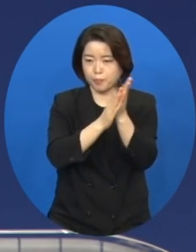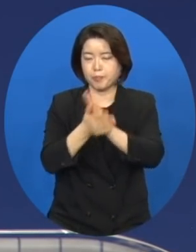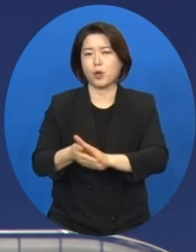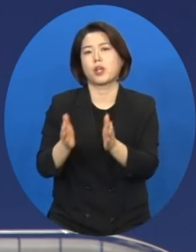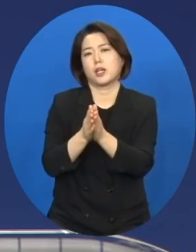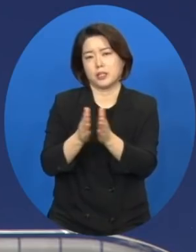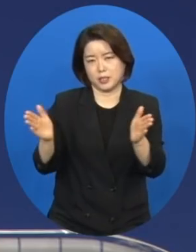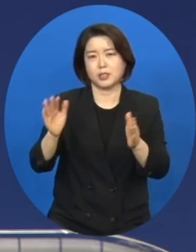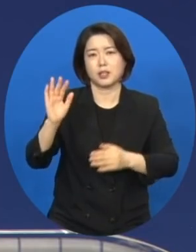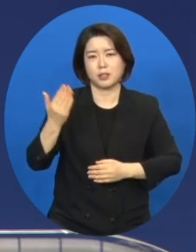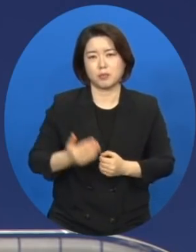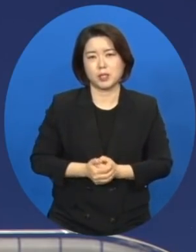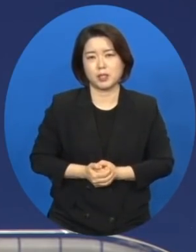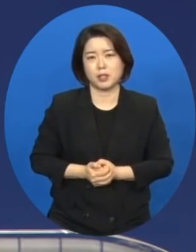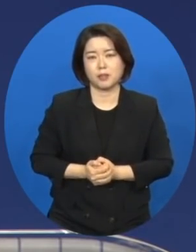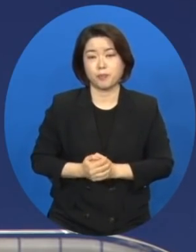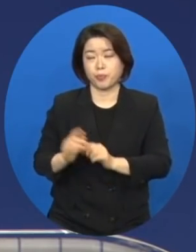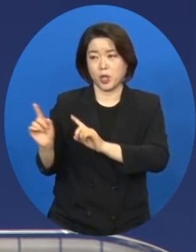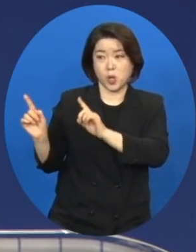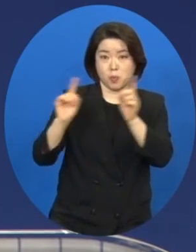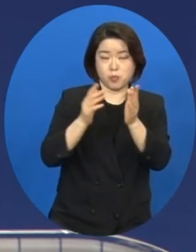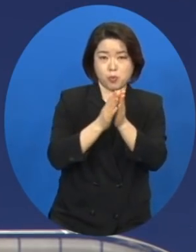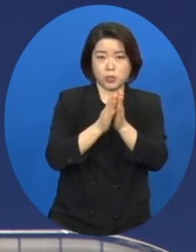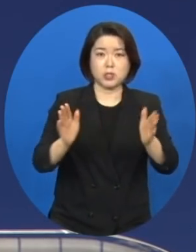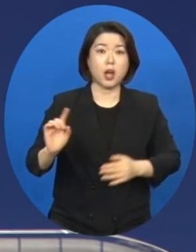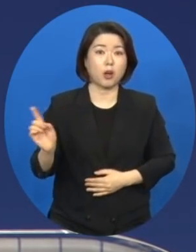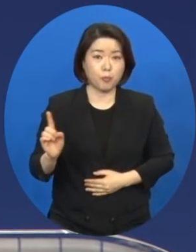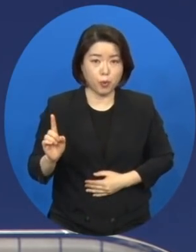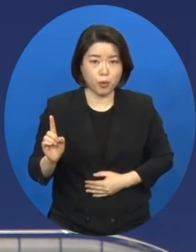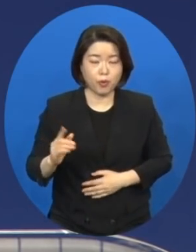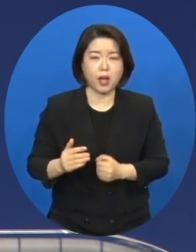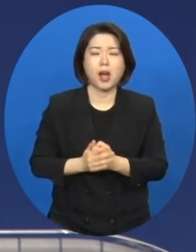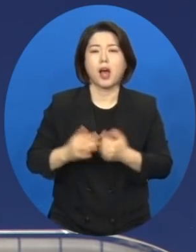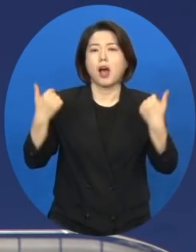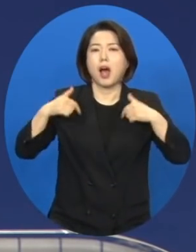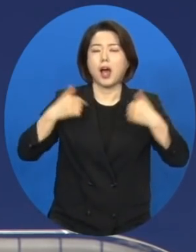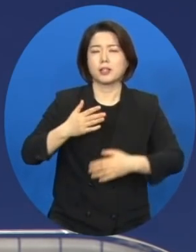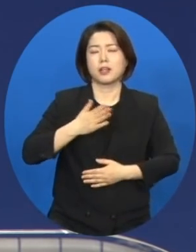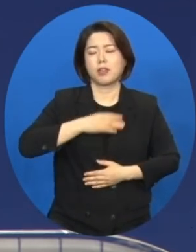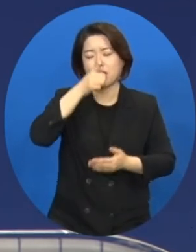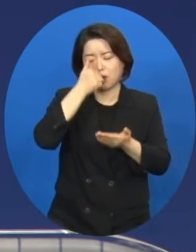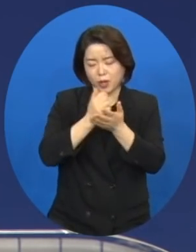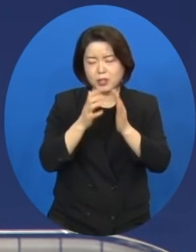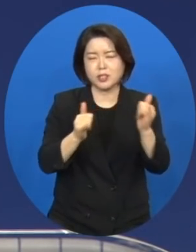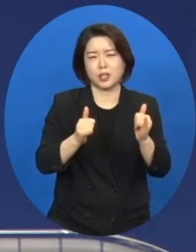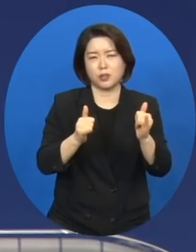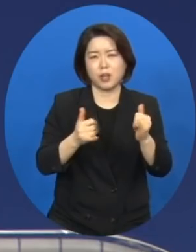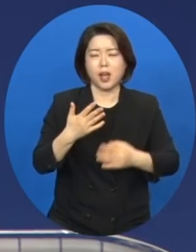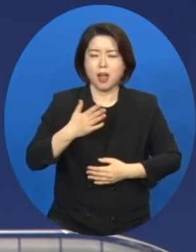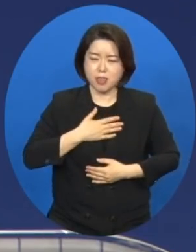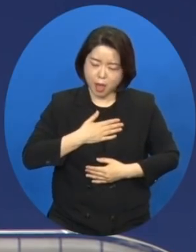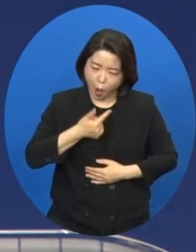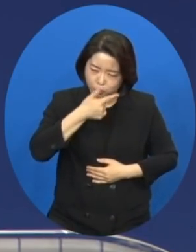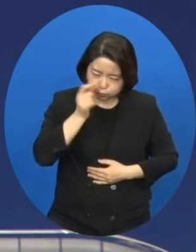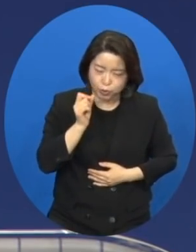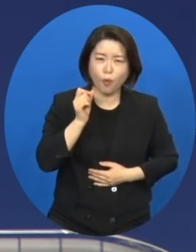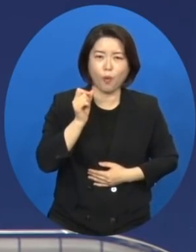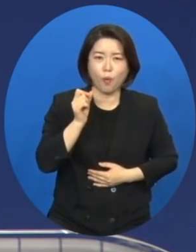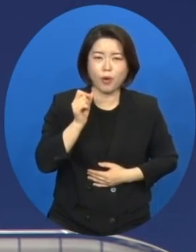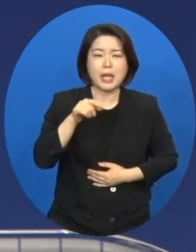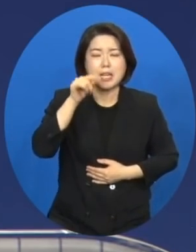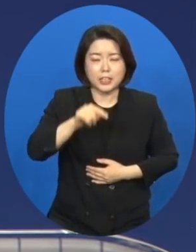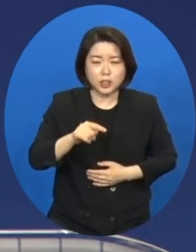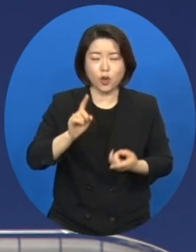시작입니다. 부흥의 시작은 어떻게 되느냐? 항상 내가 죄인이구나, 내게 뭔가 부족하구나,